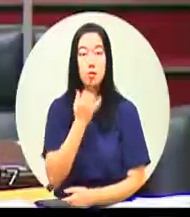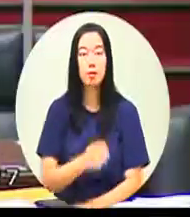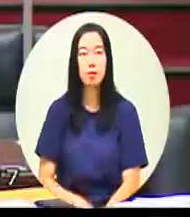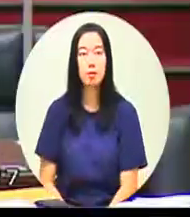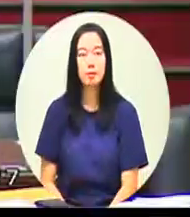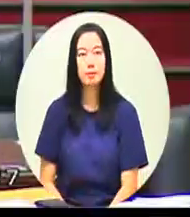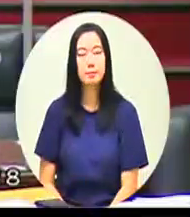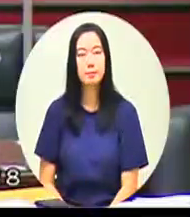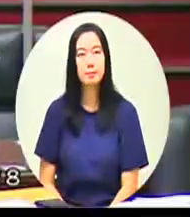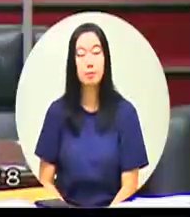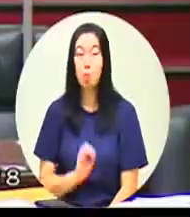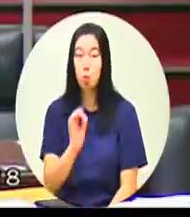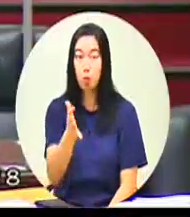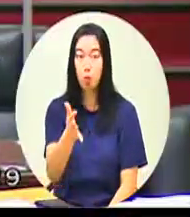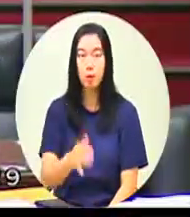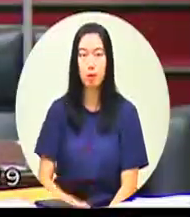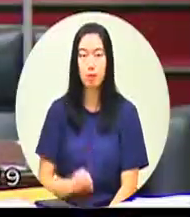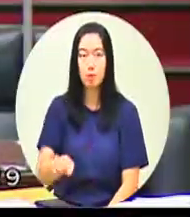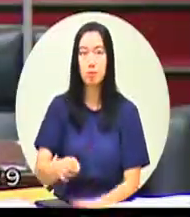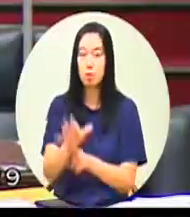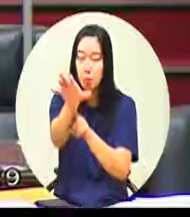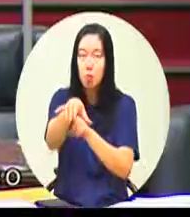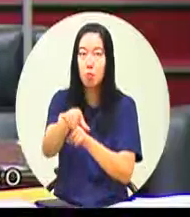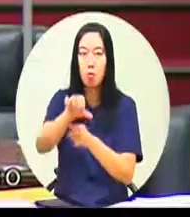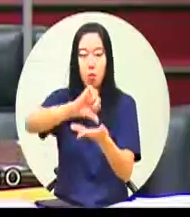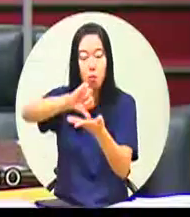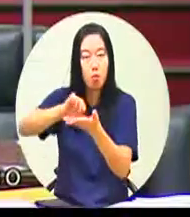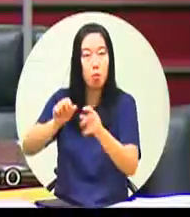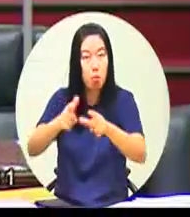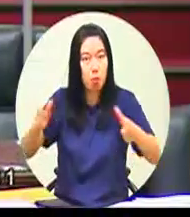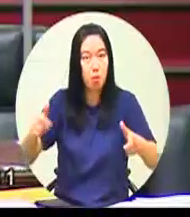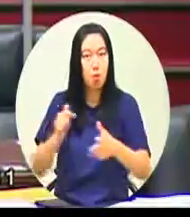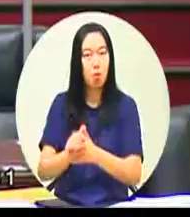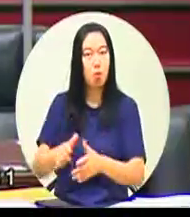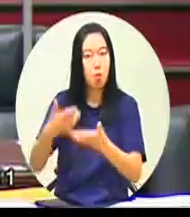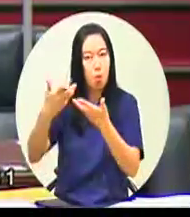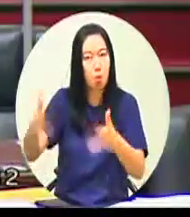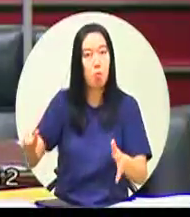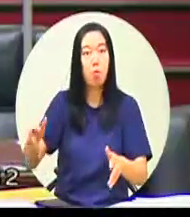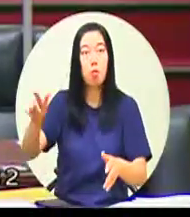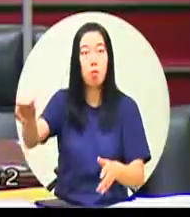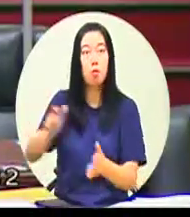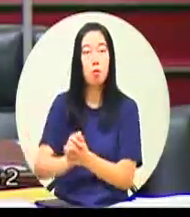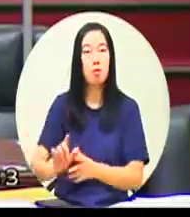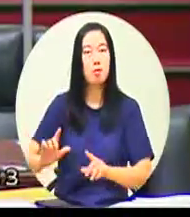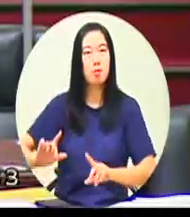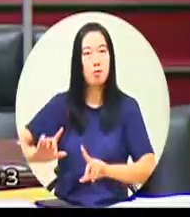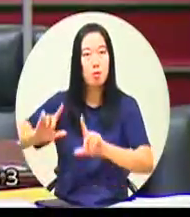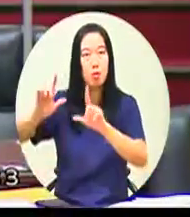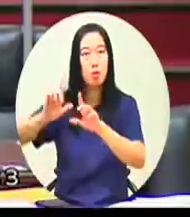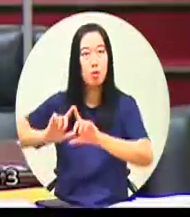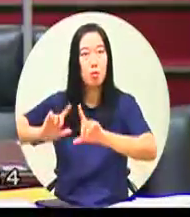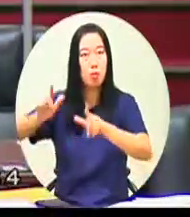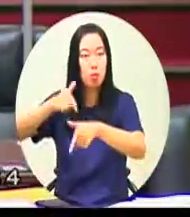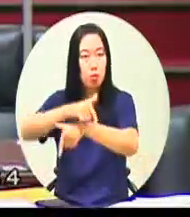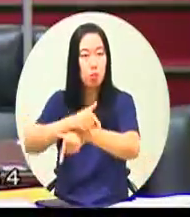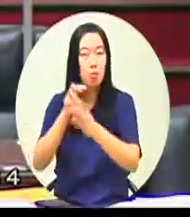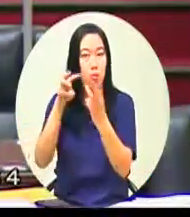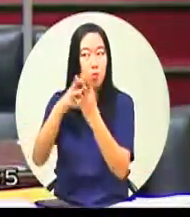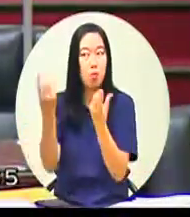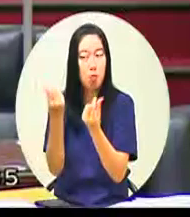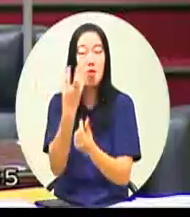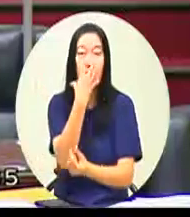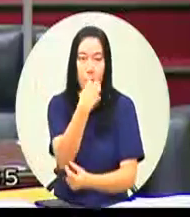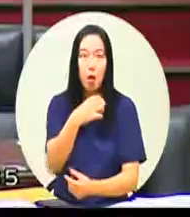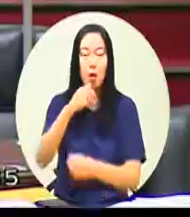请坐，因为我们的农产品有很多跟东南亚是有重复的，包括芭乐东南亚有，包